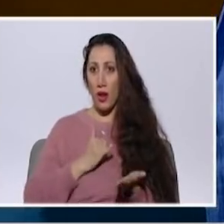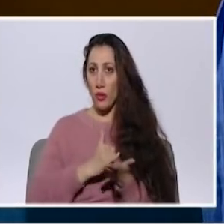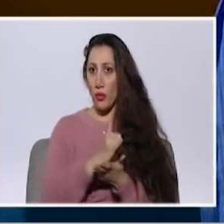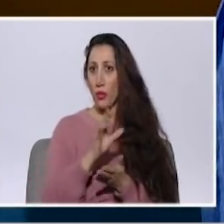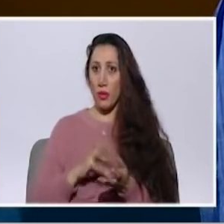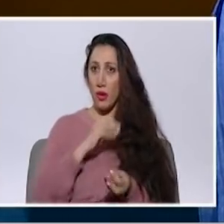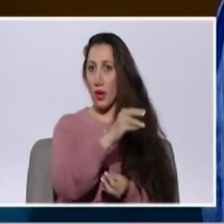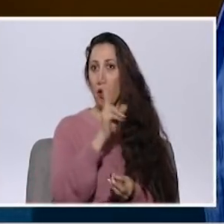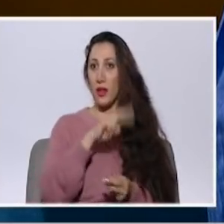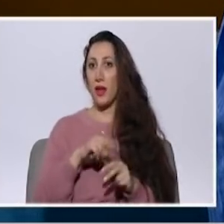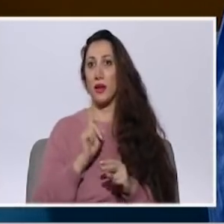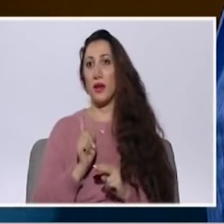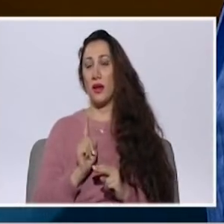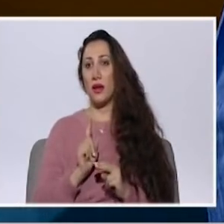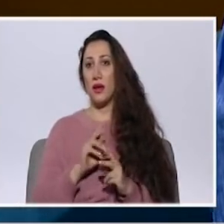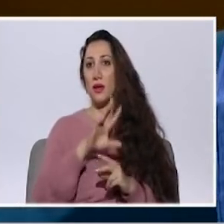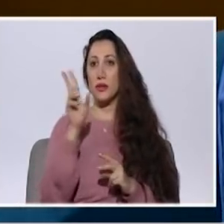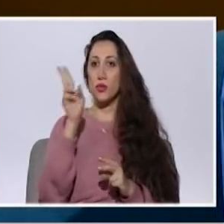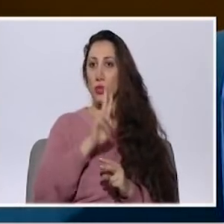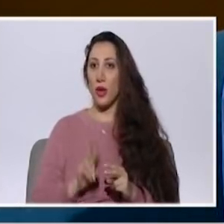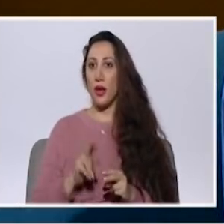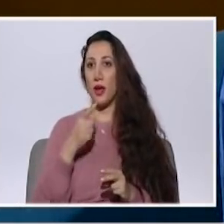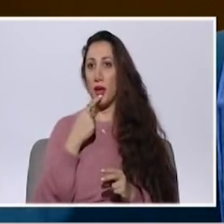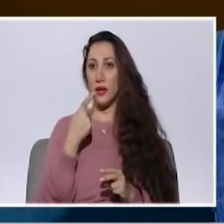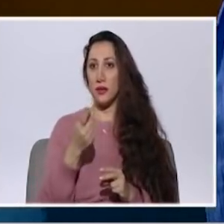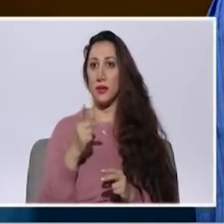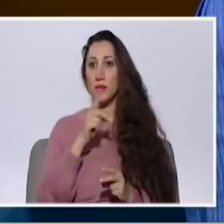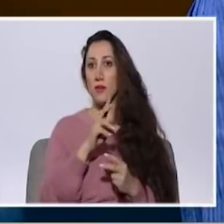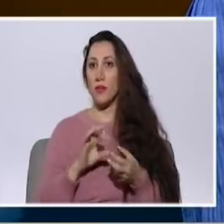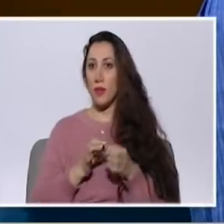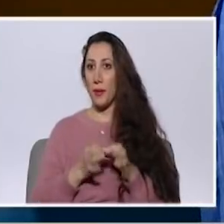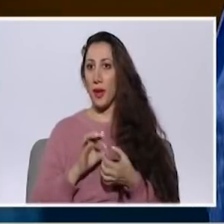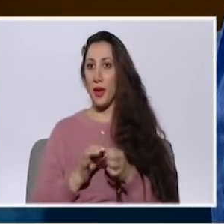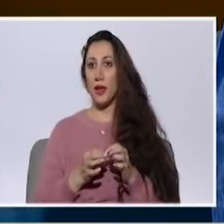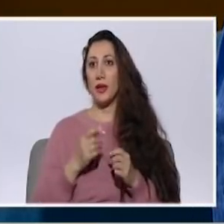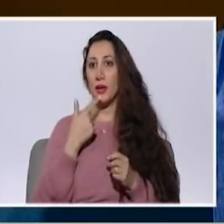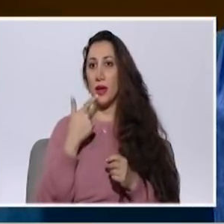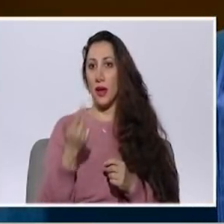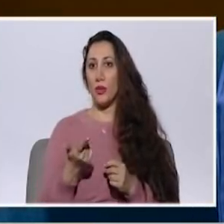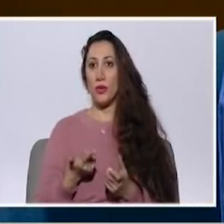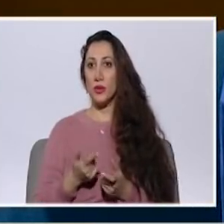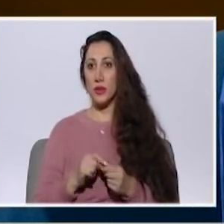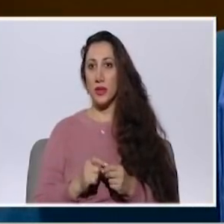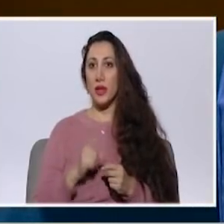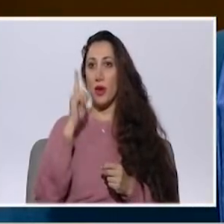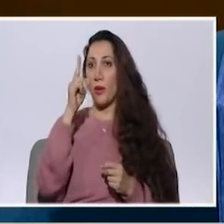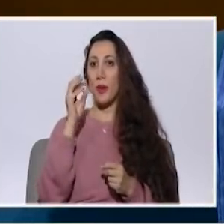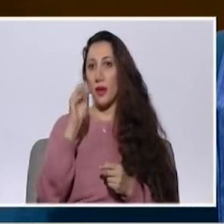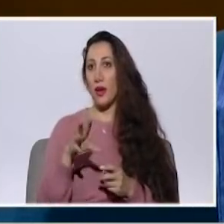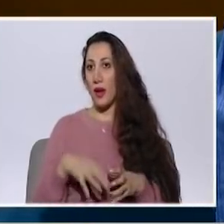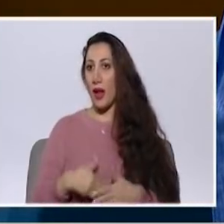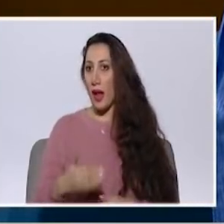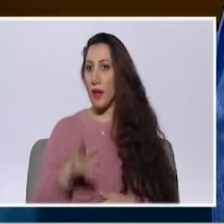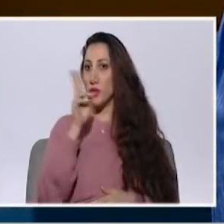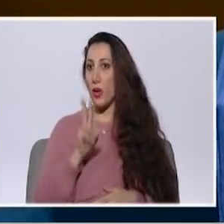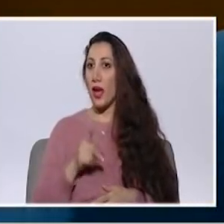فكان سؤال من احد مؤسسي دار الأرمان، فلو حضرتك ربنا كرمك، قلت له لا ما